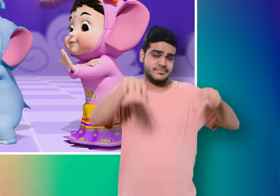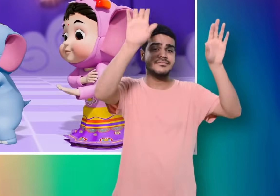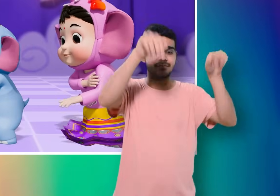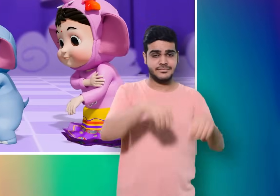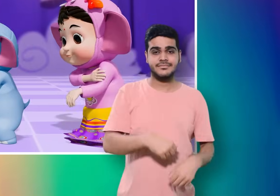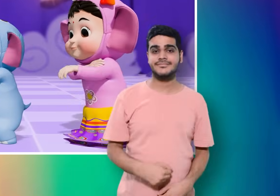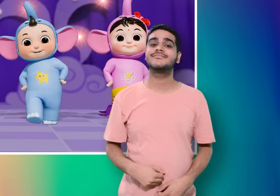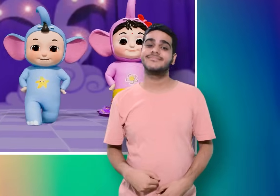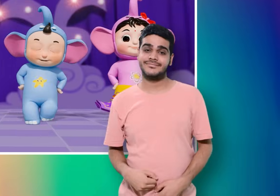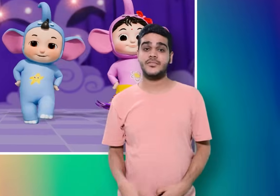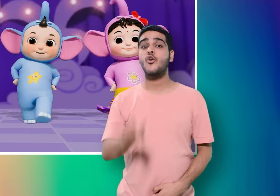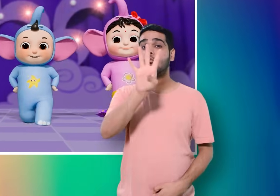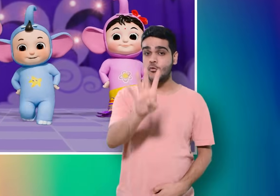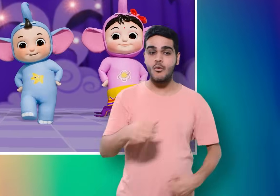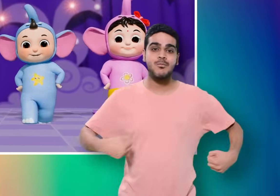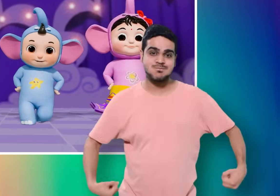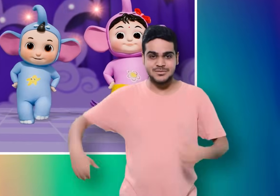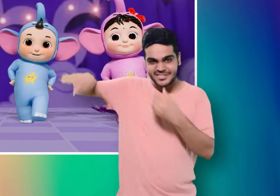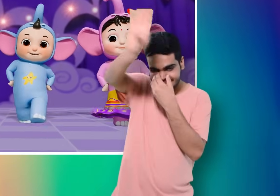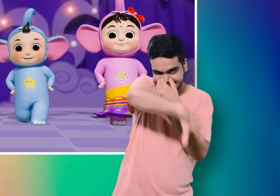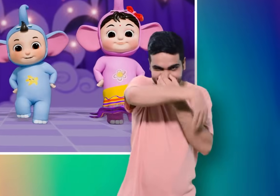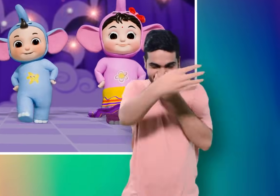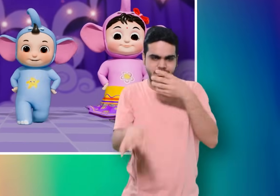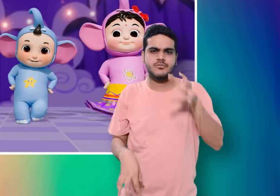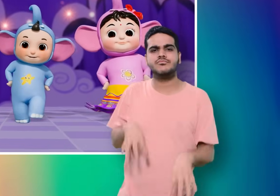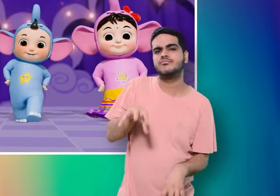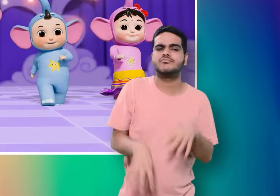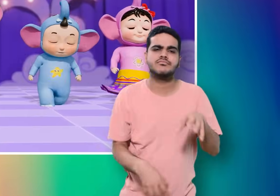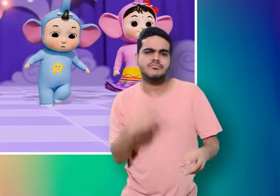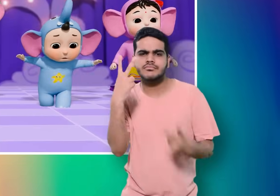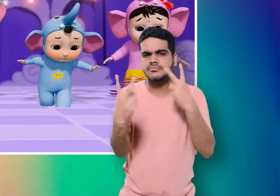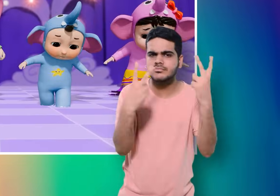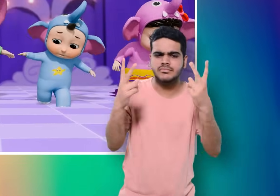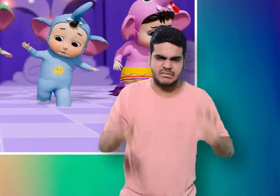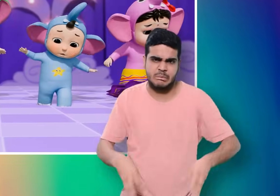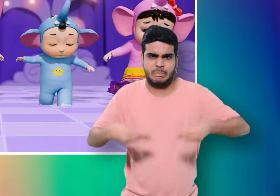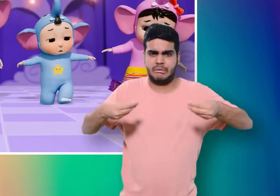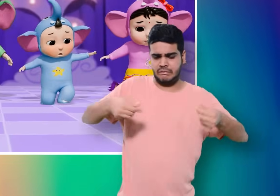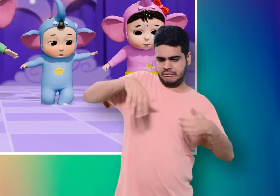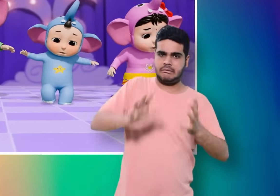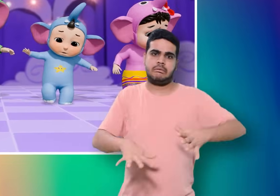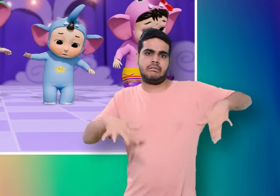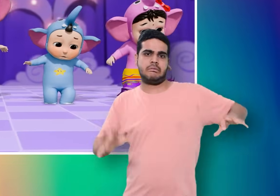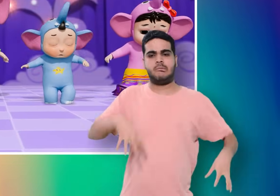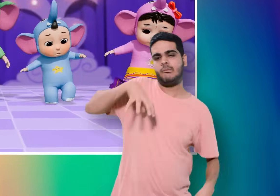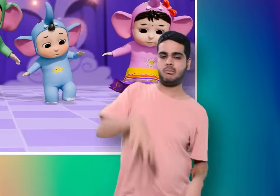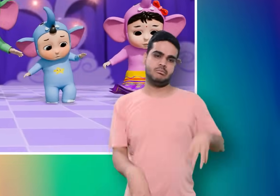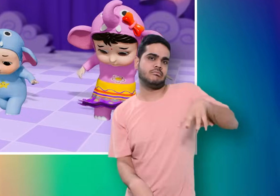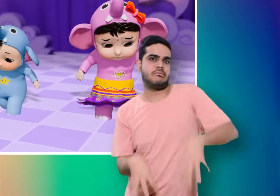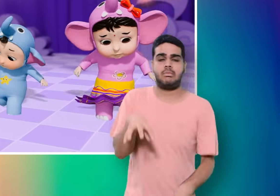आ। हाँ। चार मोटे हाथी घूमने चले, कीचड़ में जाके सब वो